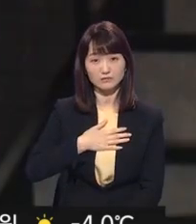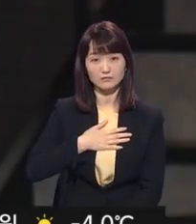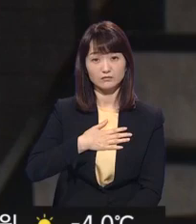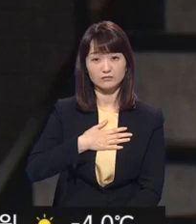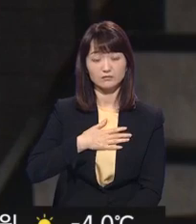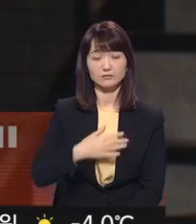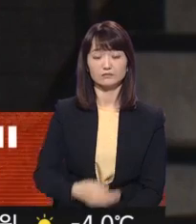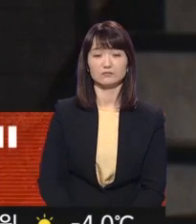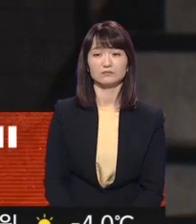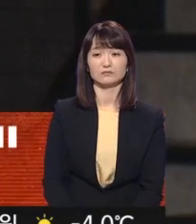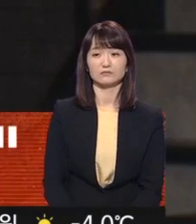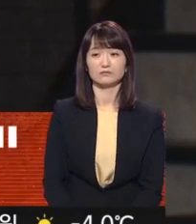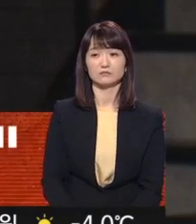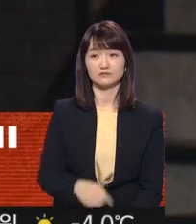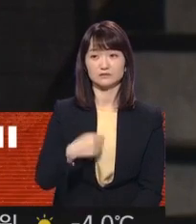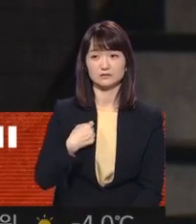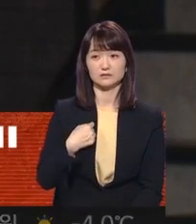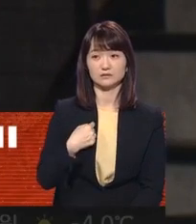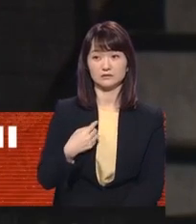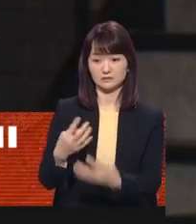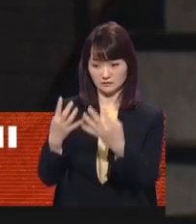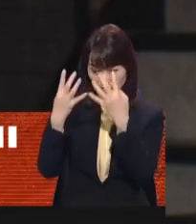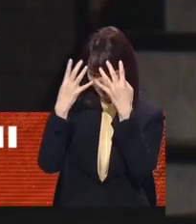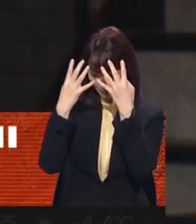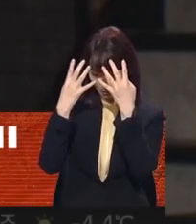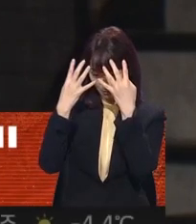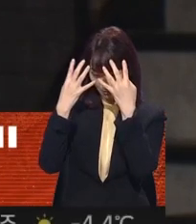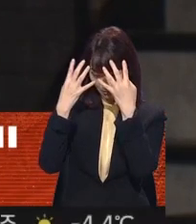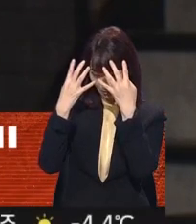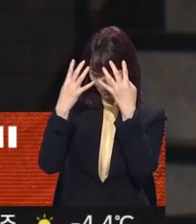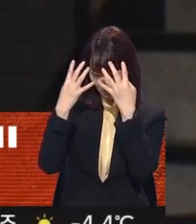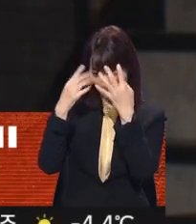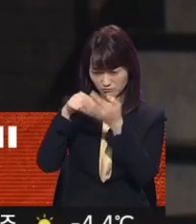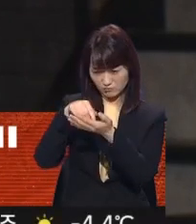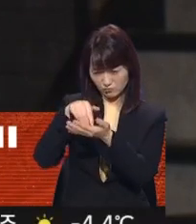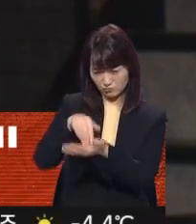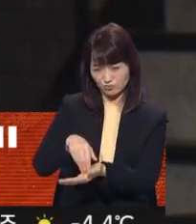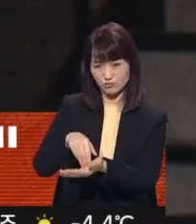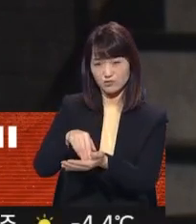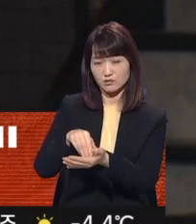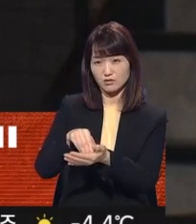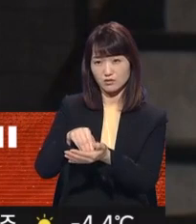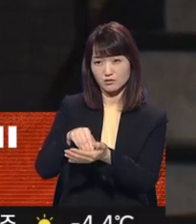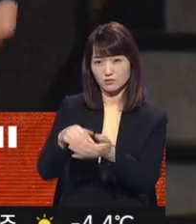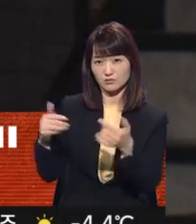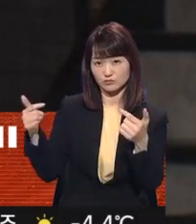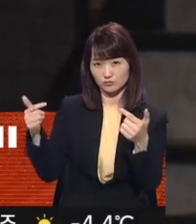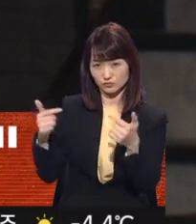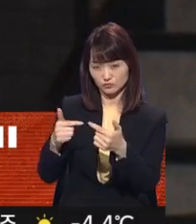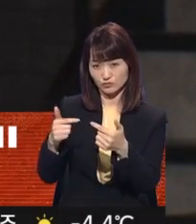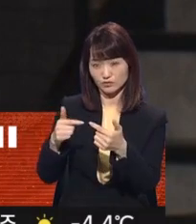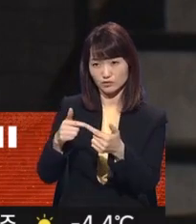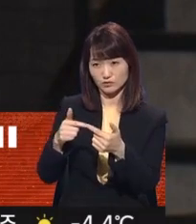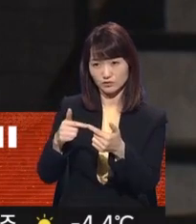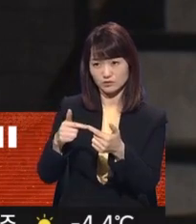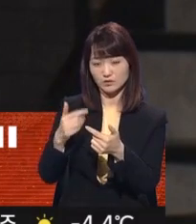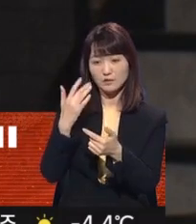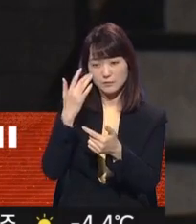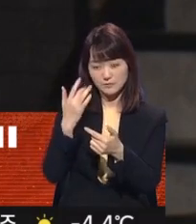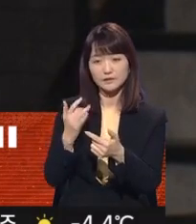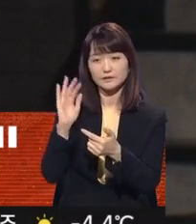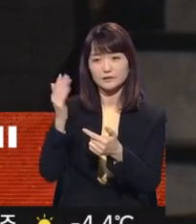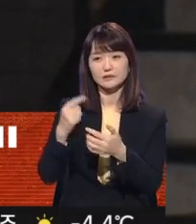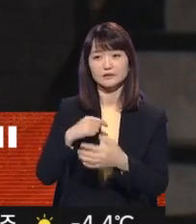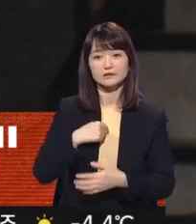일단은 자기한테 형이 불리한 형은 빠져나가야 된다라는 생각을 하고 있는 거 같고 그런데 또 이제 자기만의 공간으로 와서 혼자 생각을